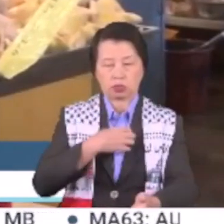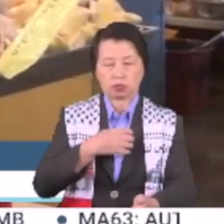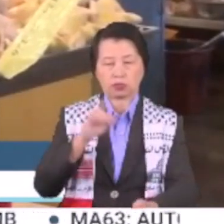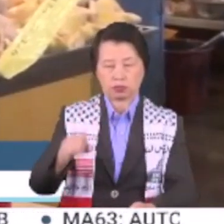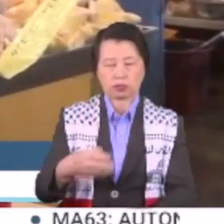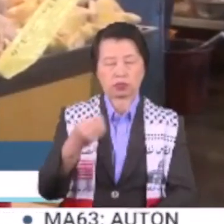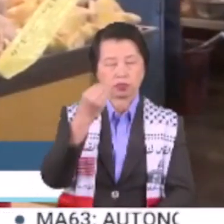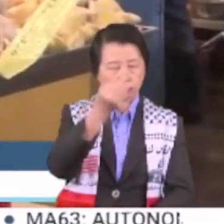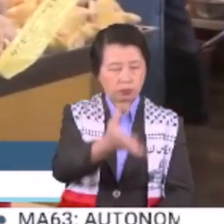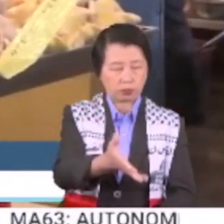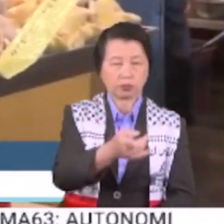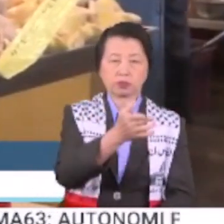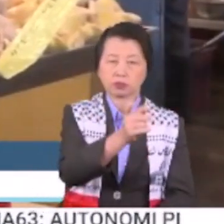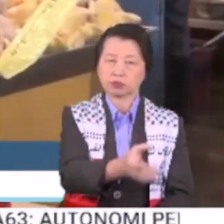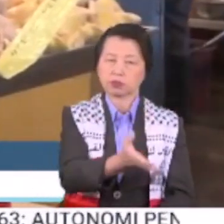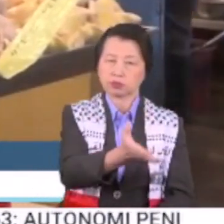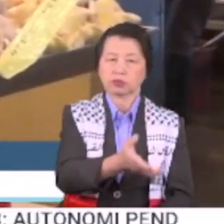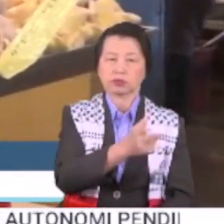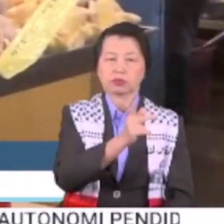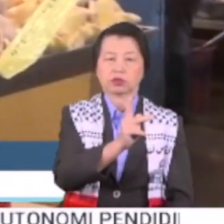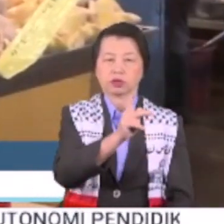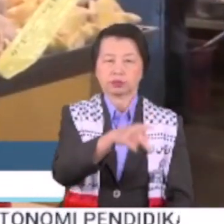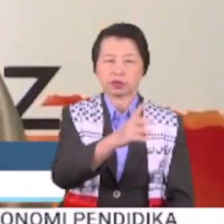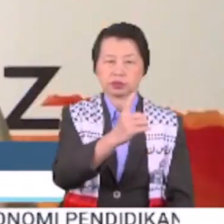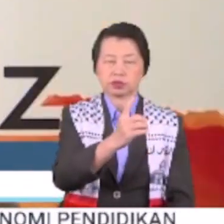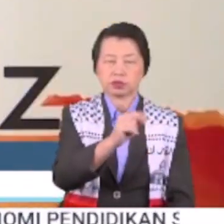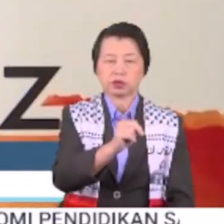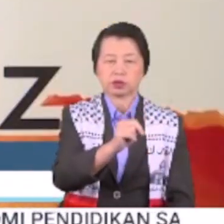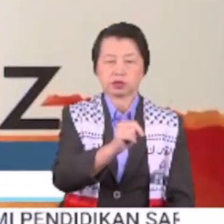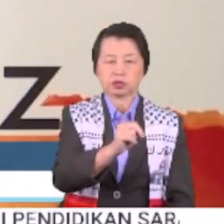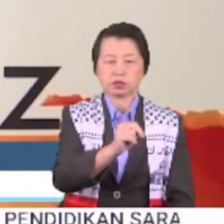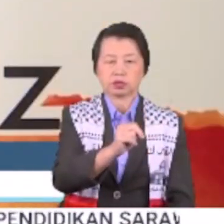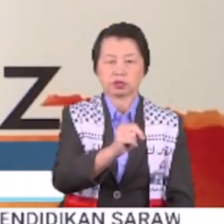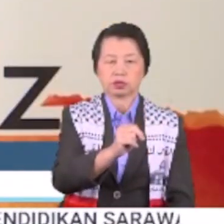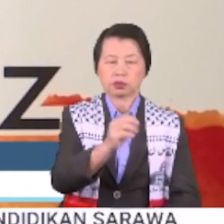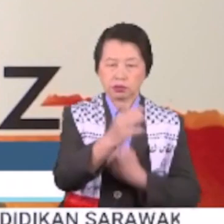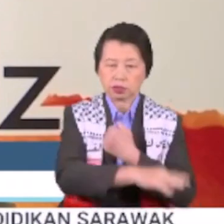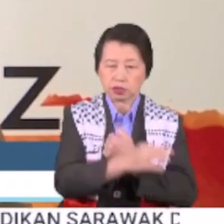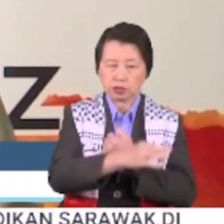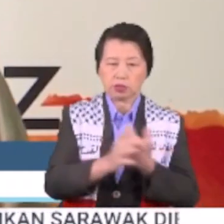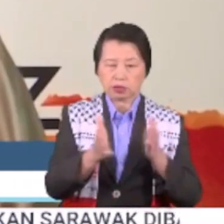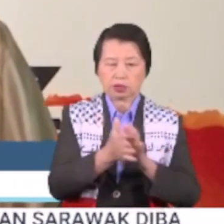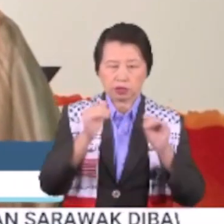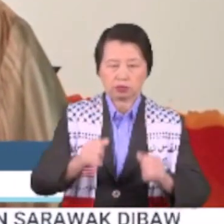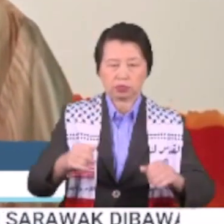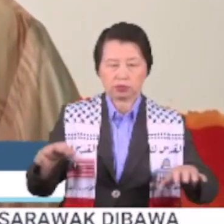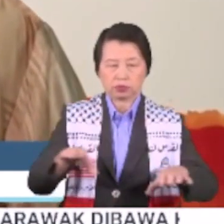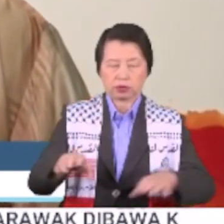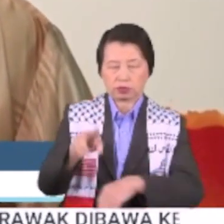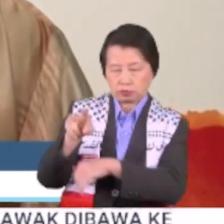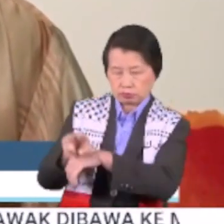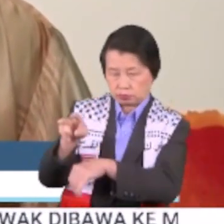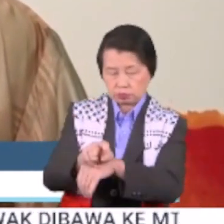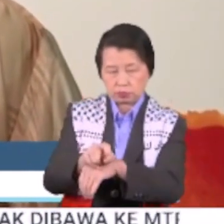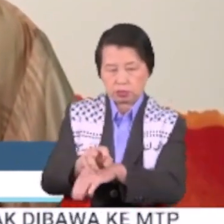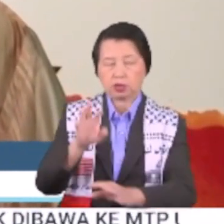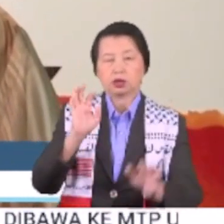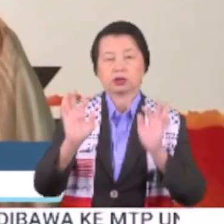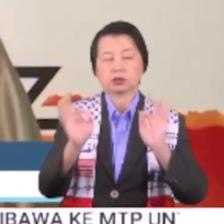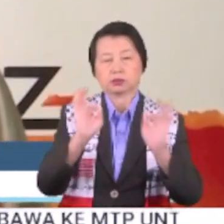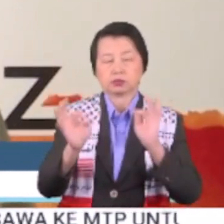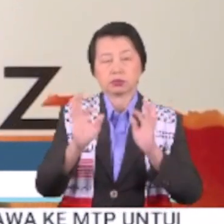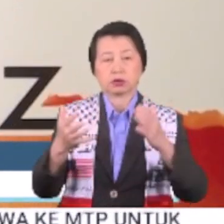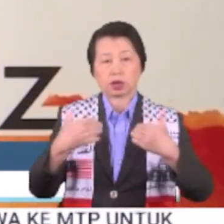kepada apa ni Kementerian Perdagangan dalam negeri negeri sembilan supaya kita boleh buat pemantauan dan juga sekiranya